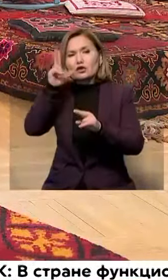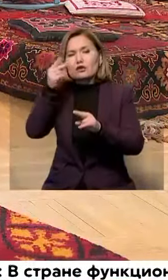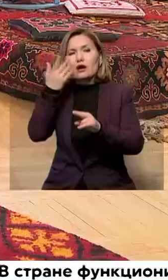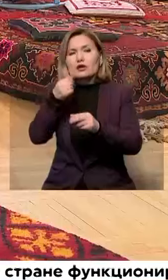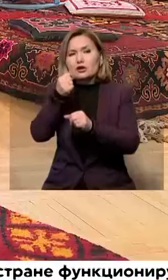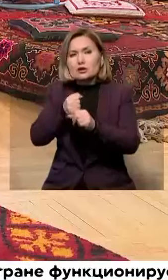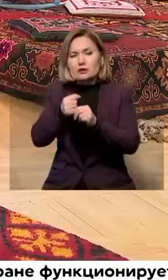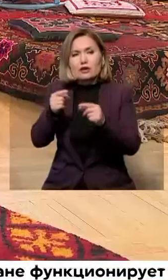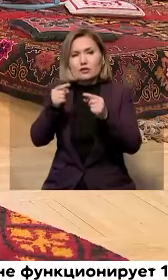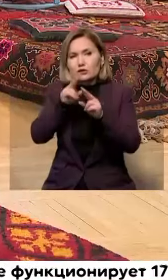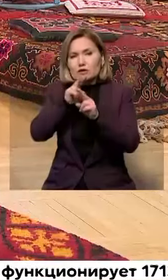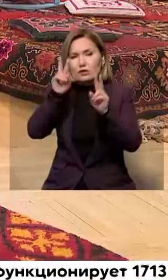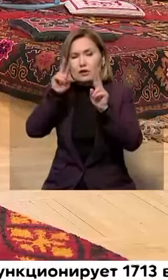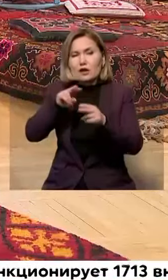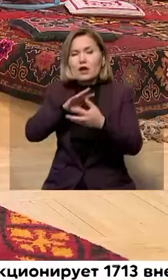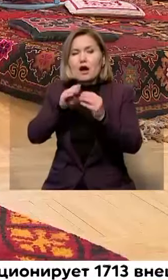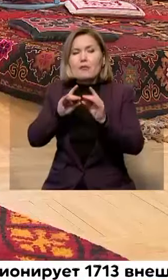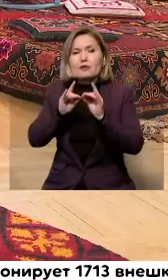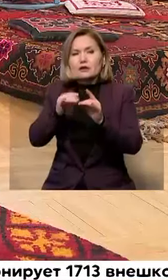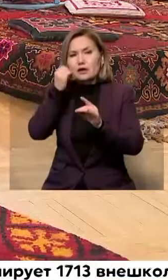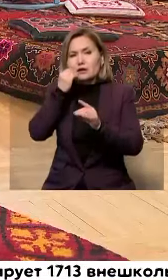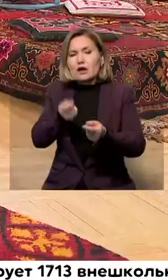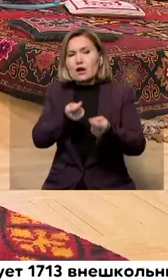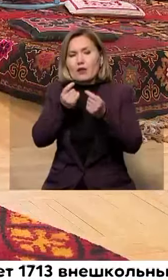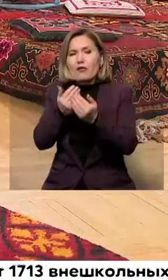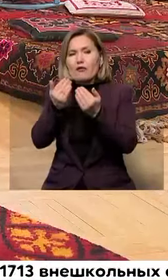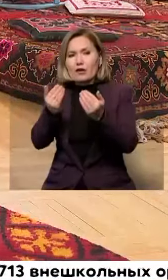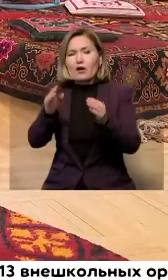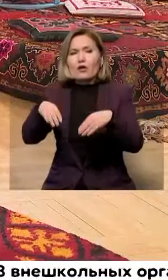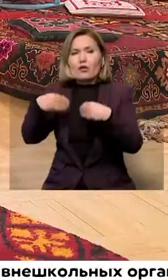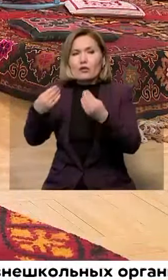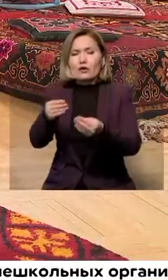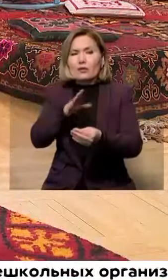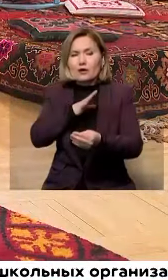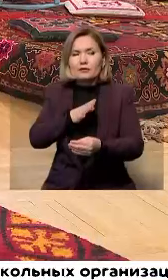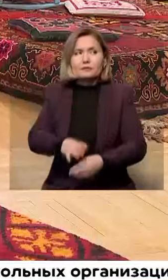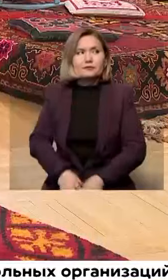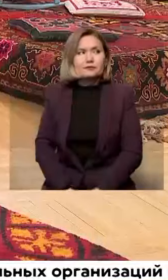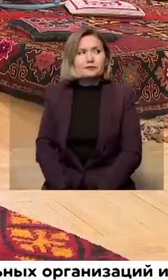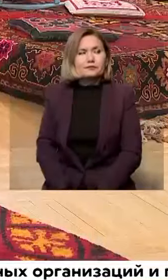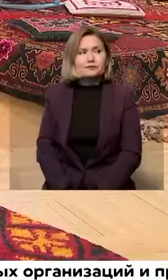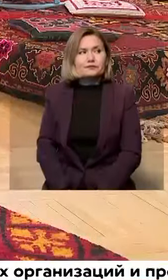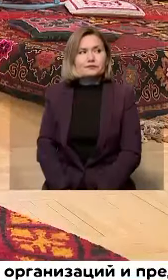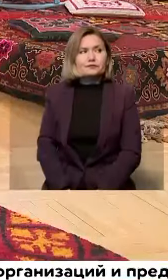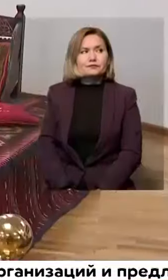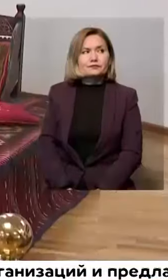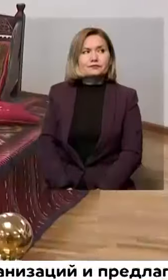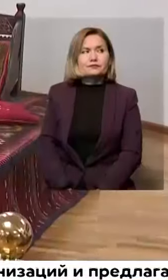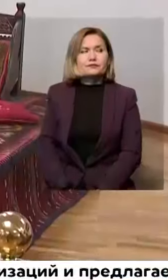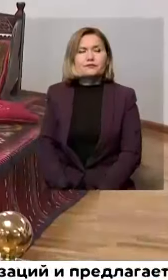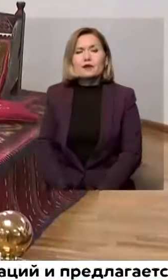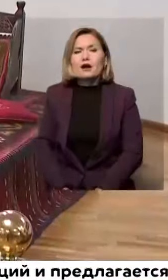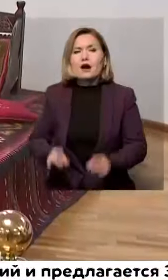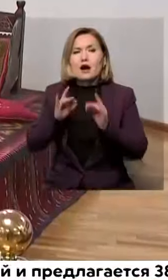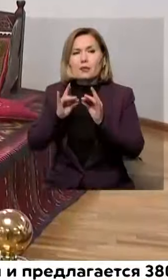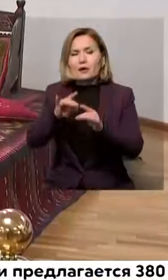белгісіз. Бұл бесікті музейдің қорына биыл ғана фотосуретші, саяхатшы Таймас Нұртаев тапсырған.